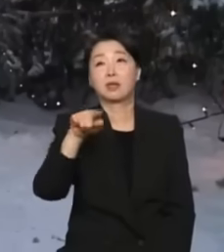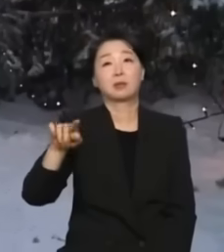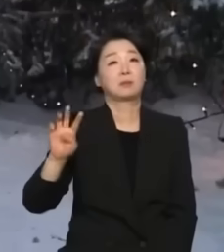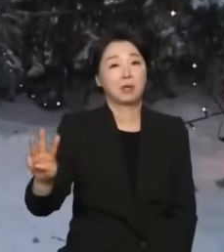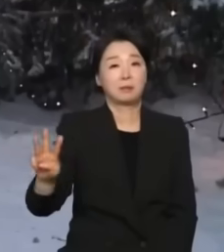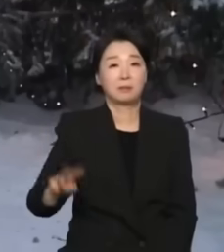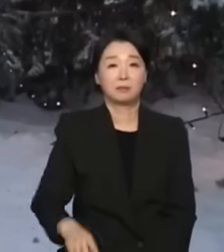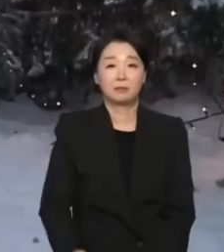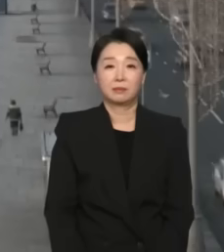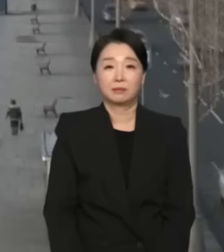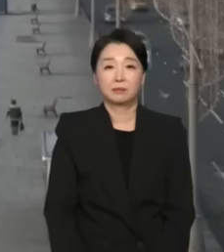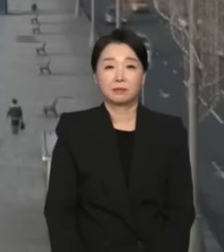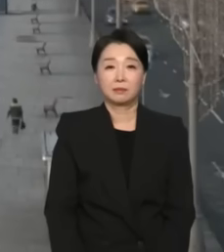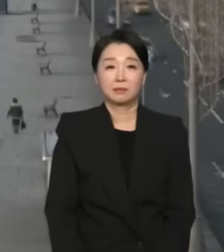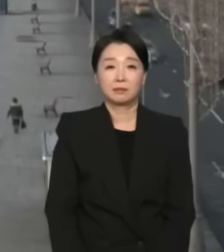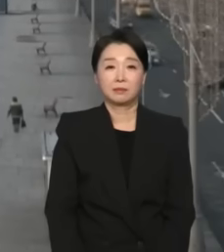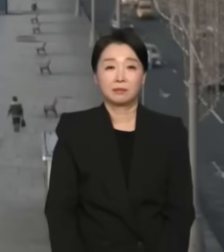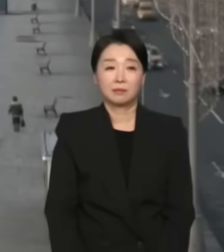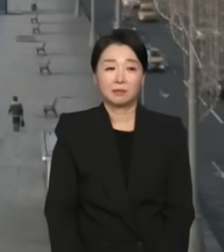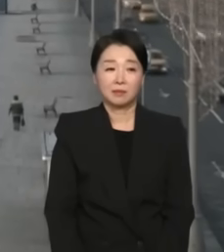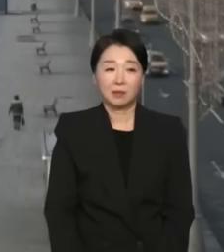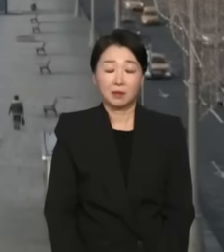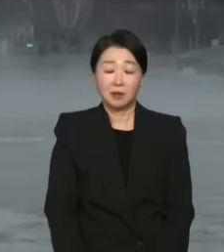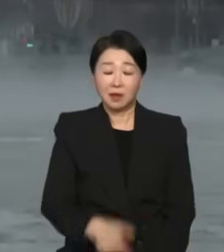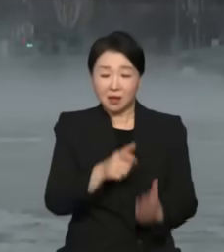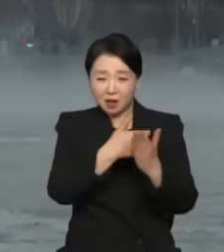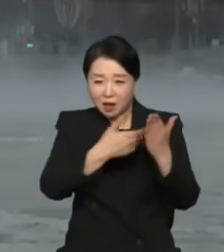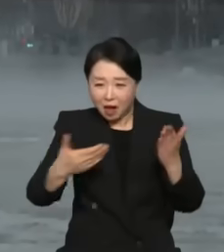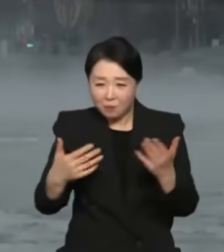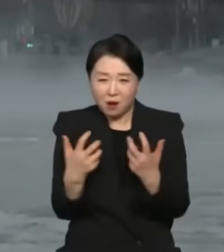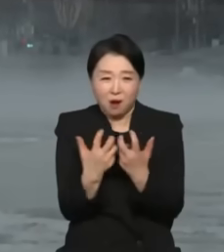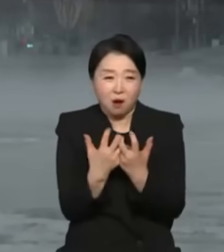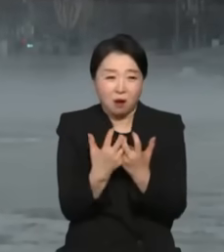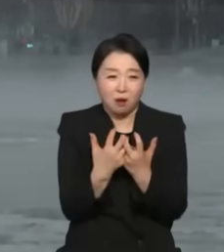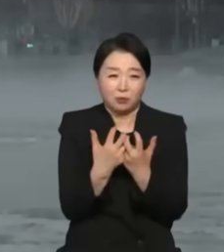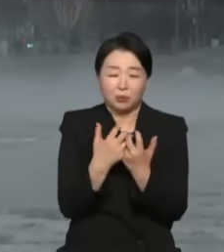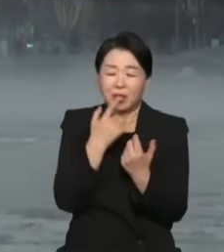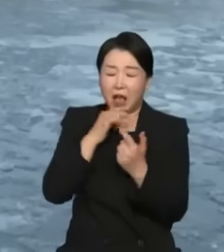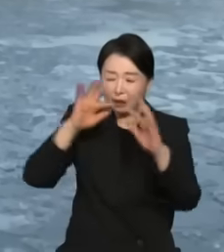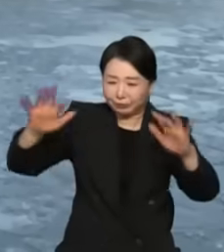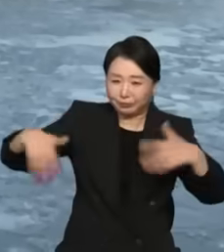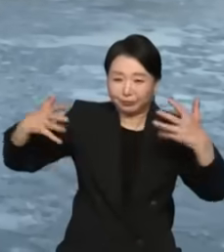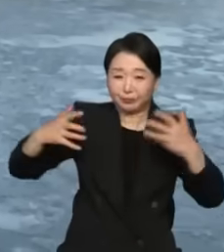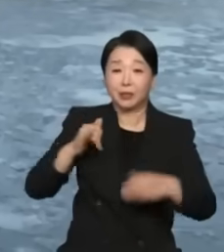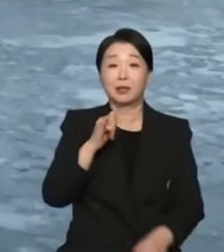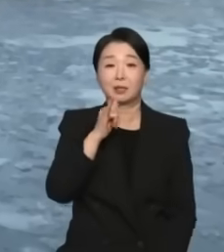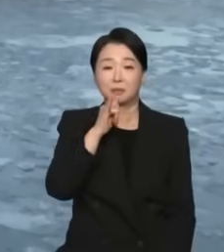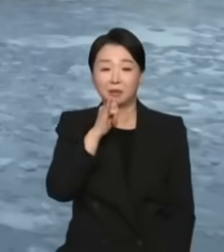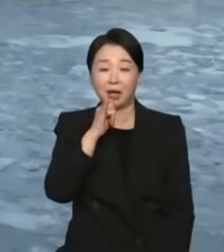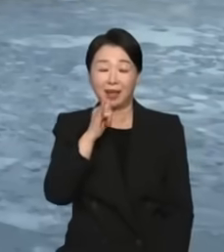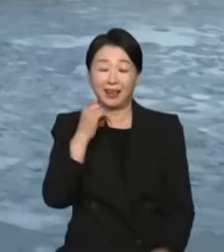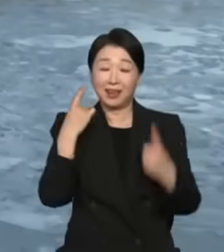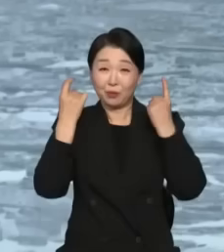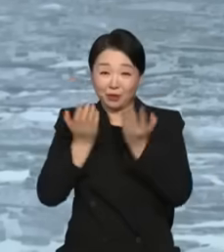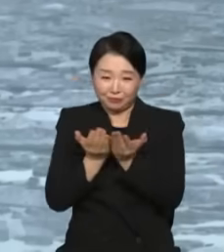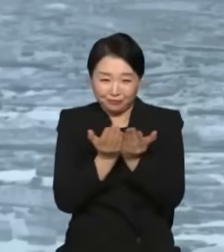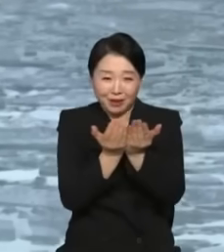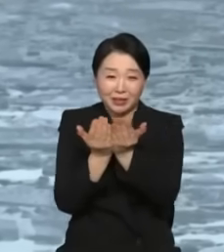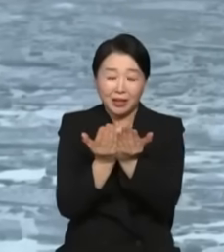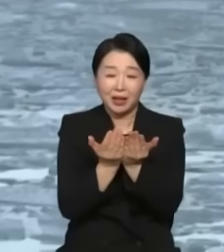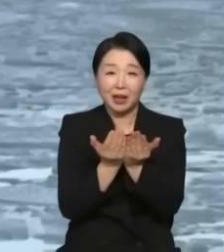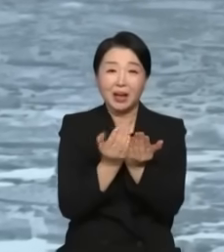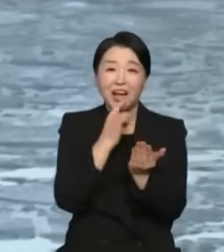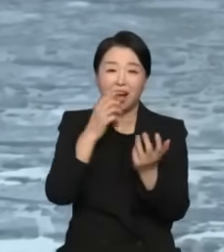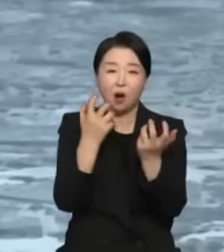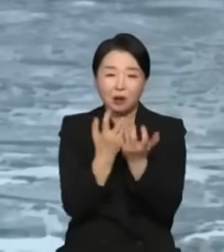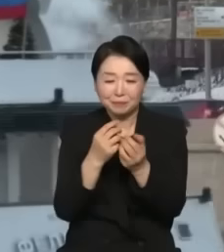44.3도를 기록했습니다. 얼어붙은 강물 위로 하얀 눈보라가 일렁입니다. 유람선이 지날 때마다 얼음이 깨지는